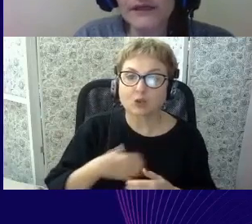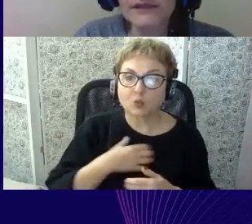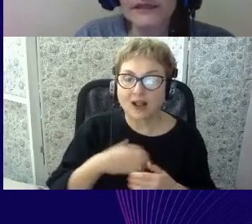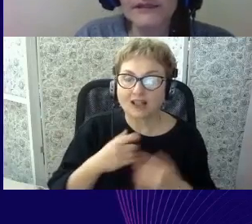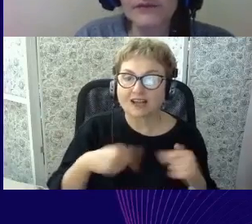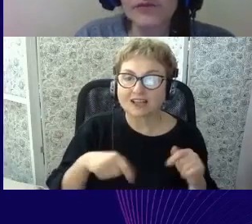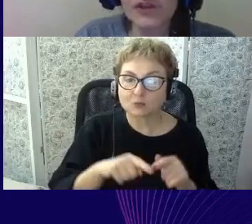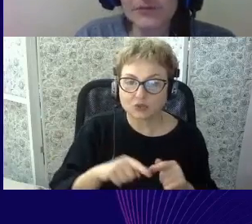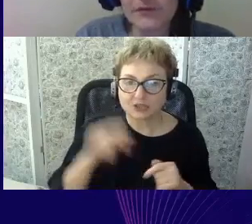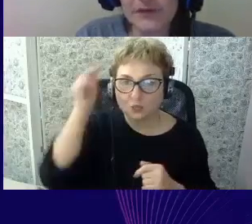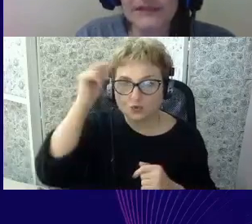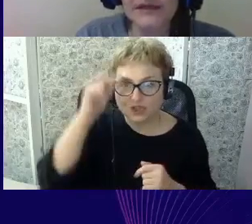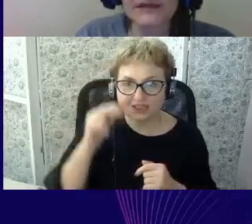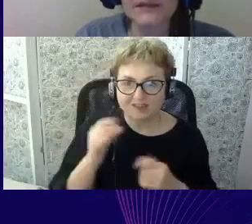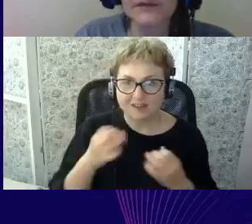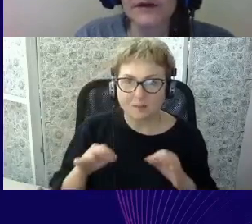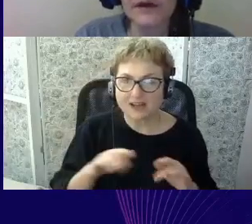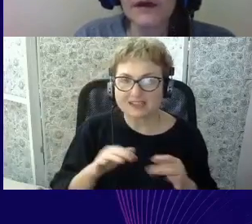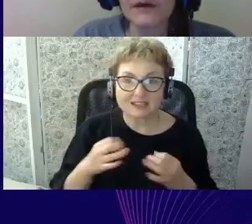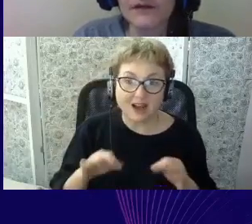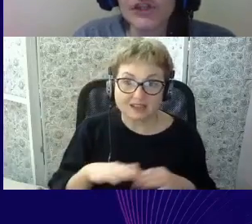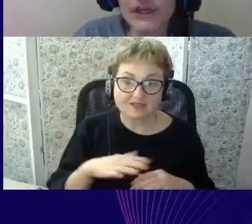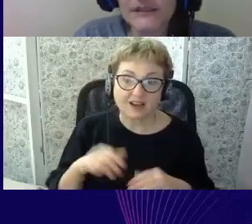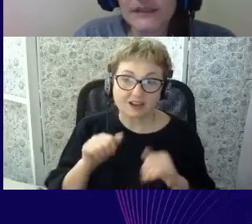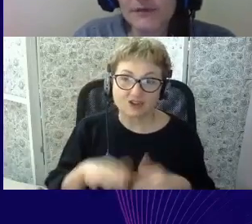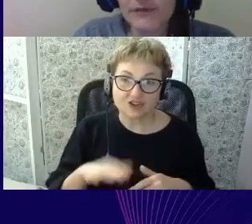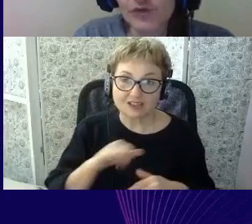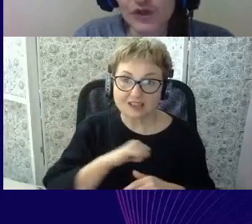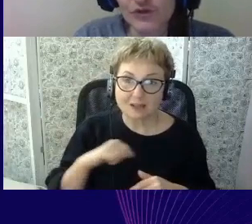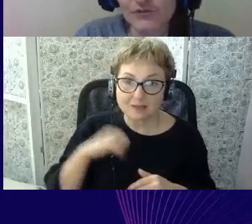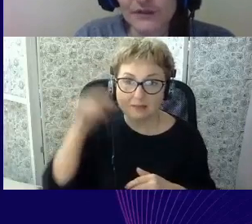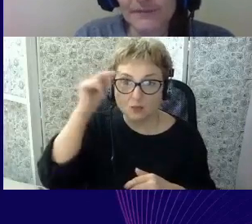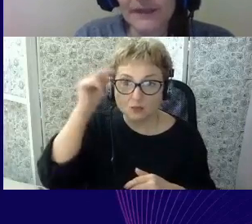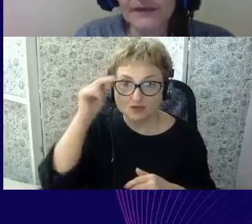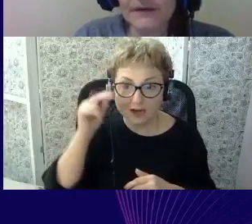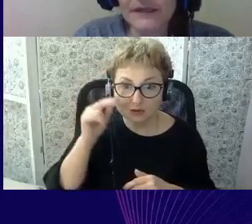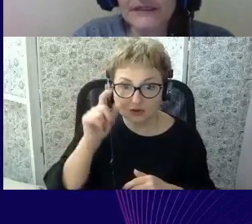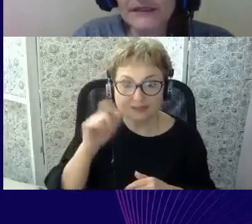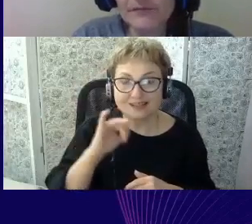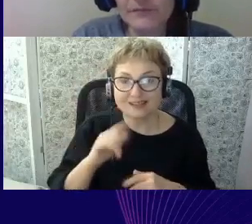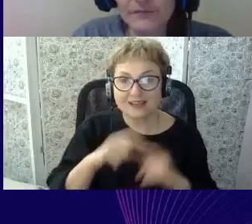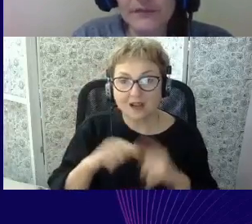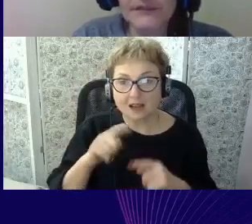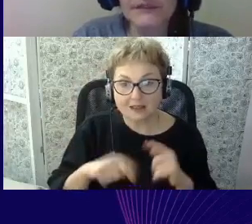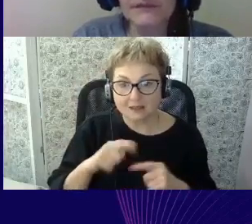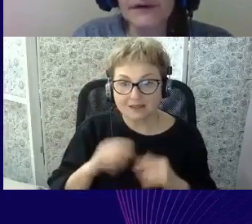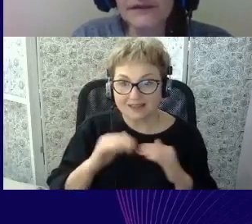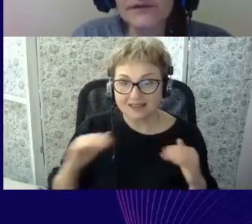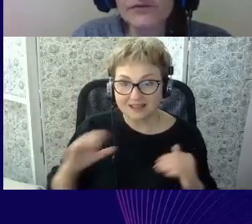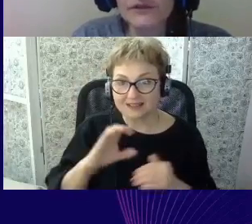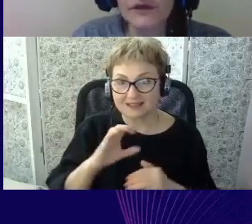актуальной организации учебного пространства решается самим обучающимся. И родителям